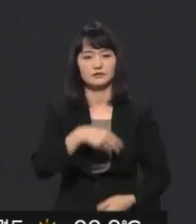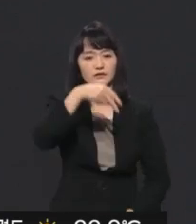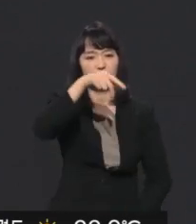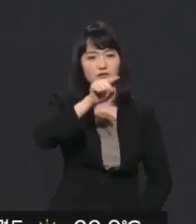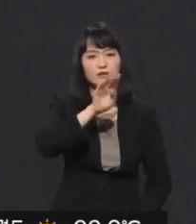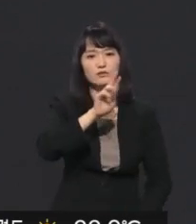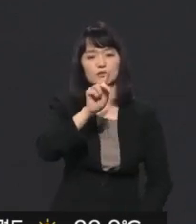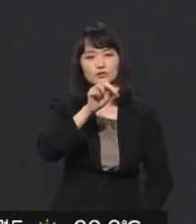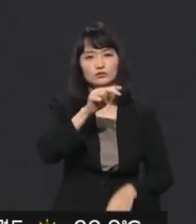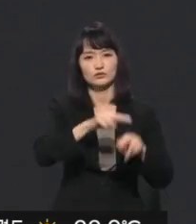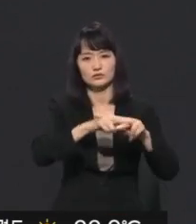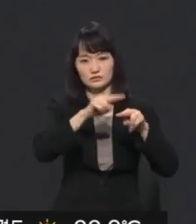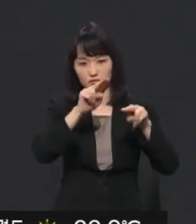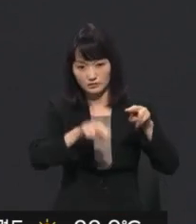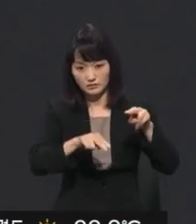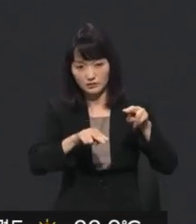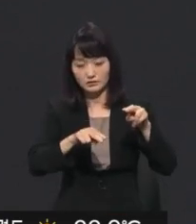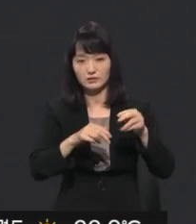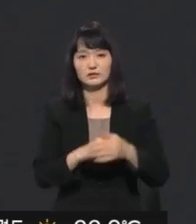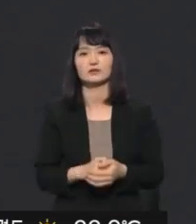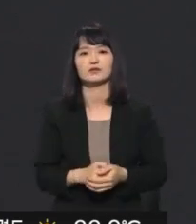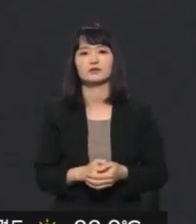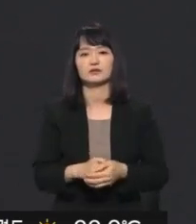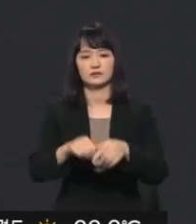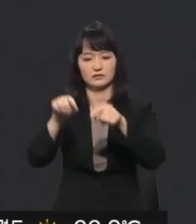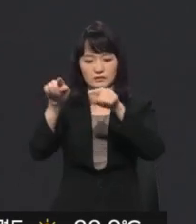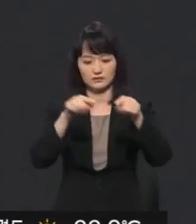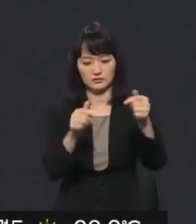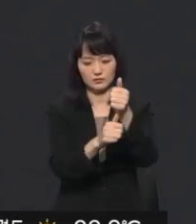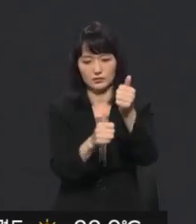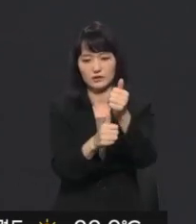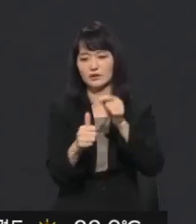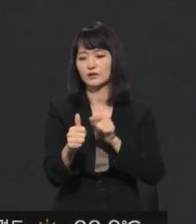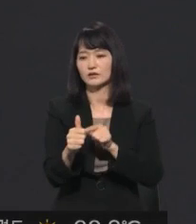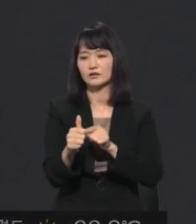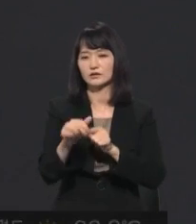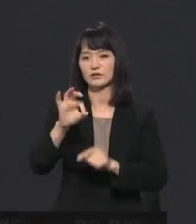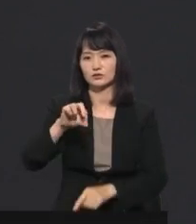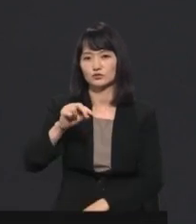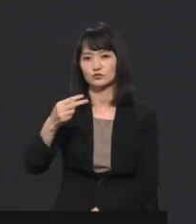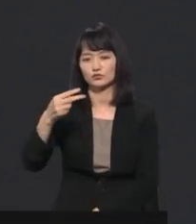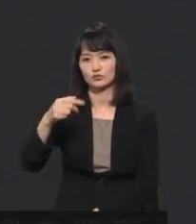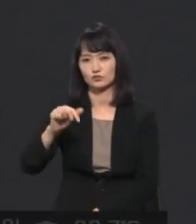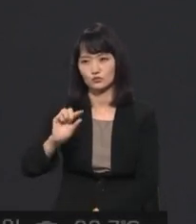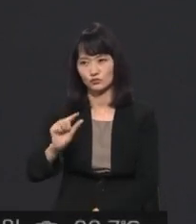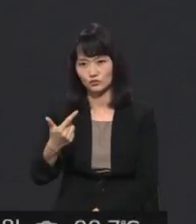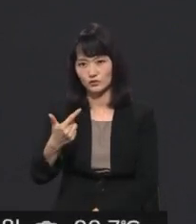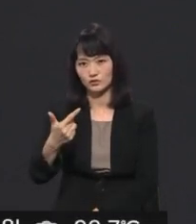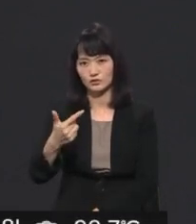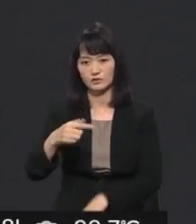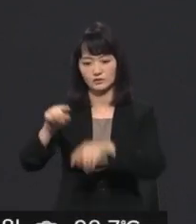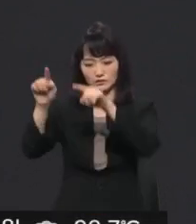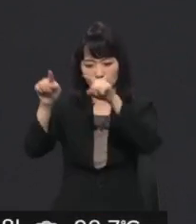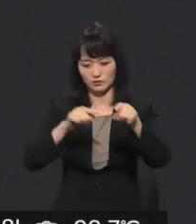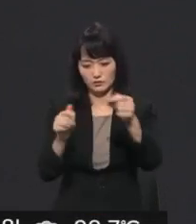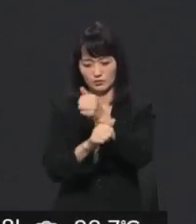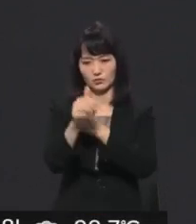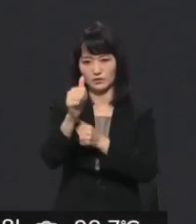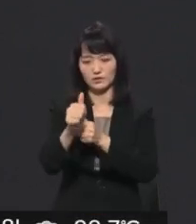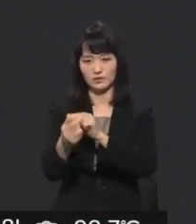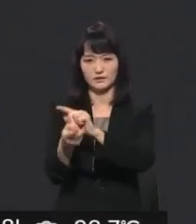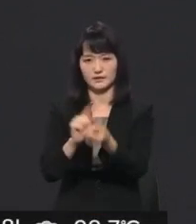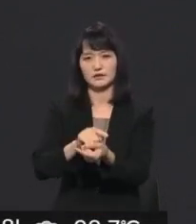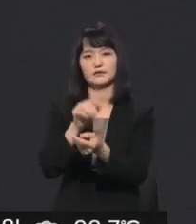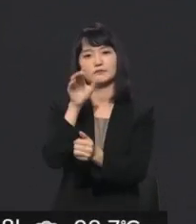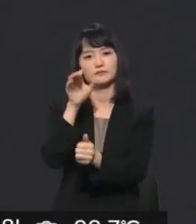이제 부의장 중에서 연장자가 대응을 하는데 뭐 윤도현 의원 이 아마 전국이 1회이상 그 뱅으로